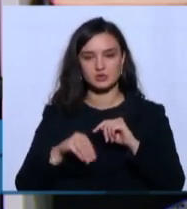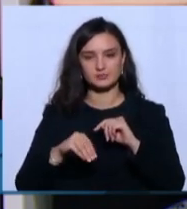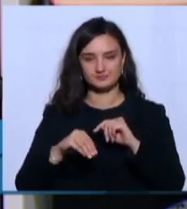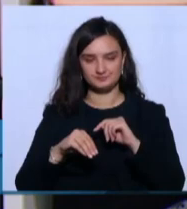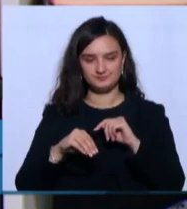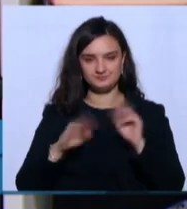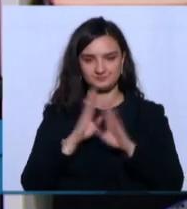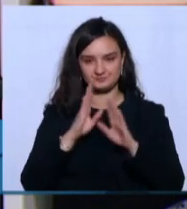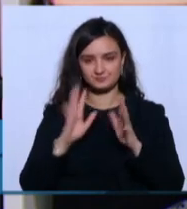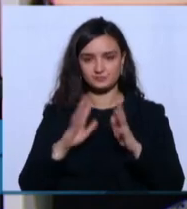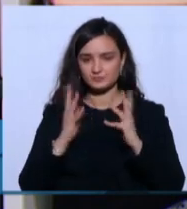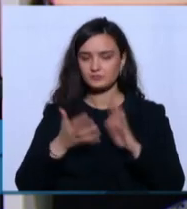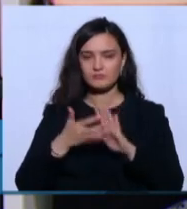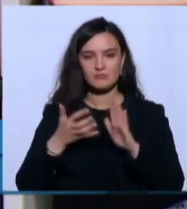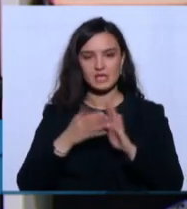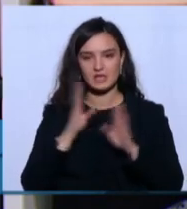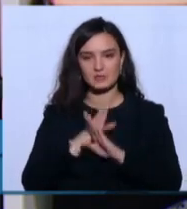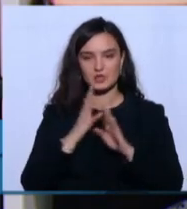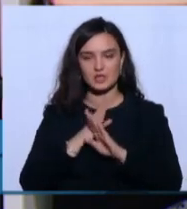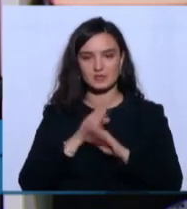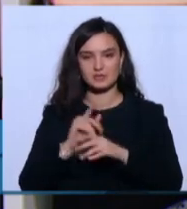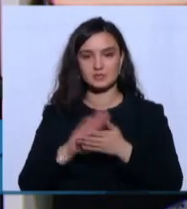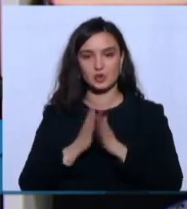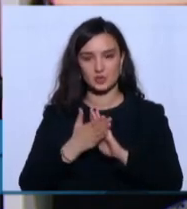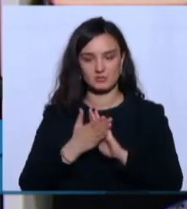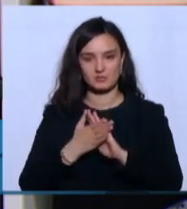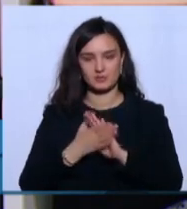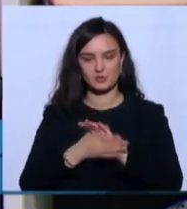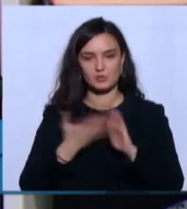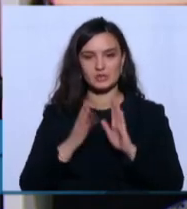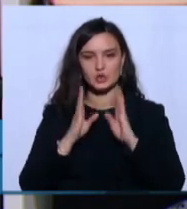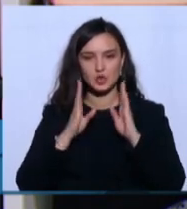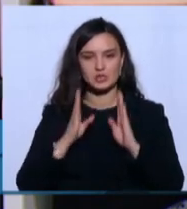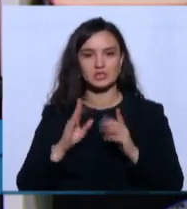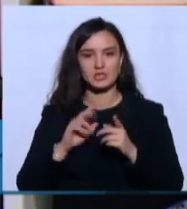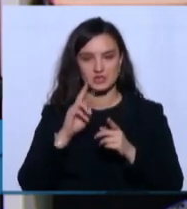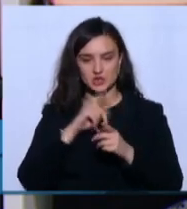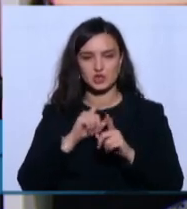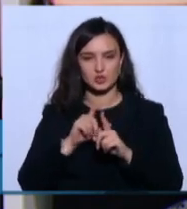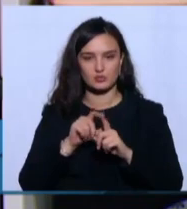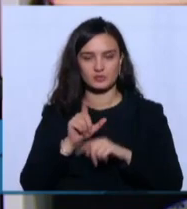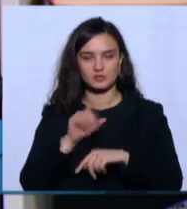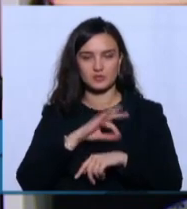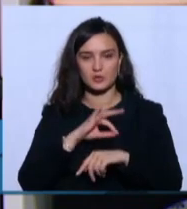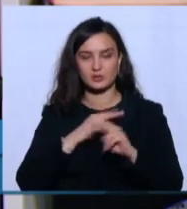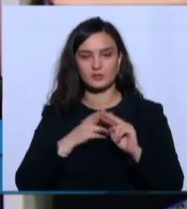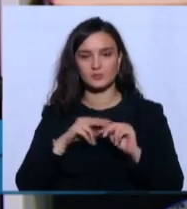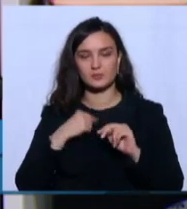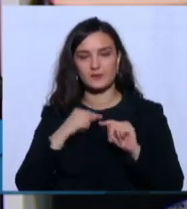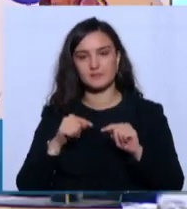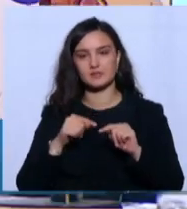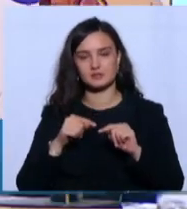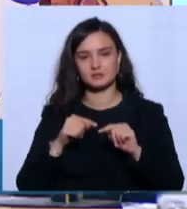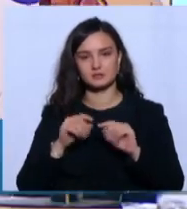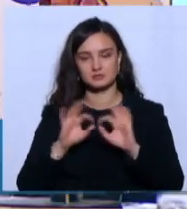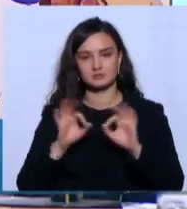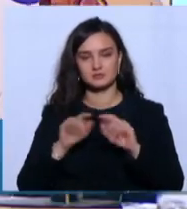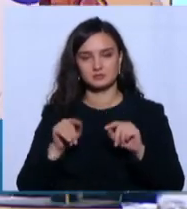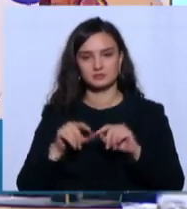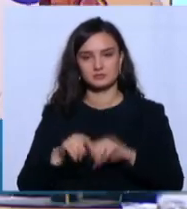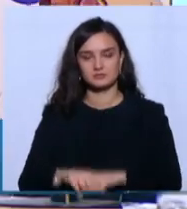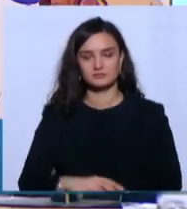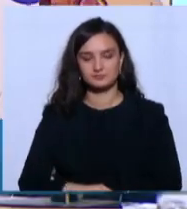ვთქვათ, გარემოში ნაკლები ჟანგბადის პირობებში. თუმცა კონცენტრაციას შეცდომით ხმარობენ ხოლმე, ამიტომ მე ამას